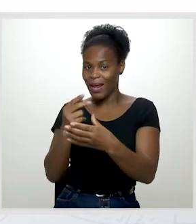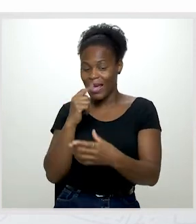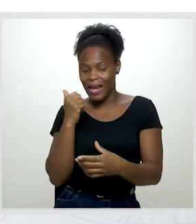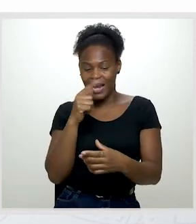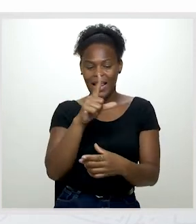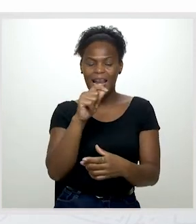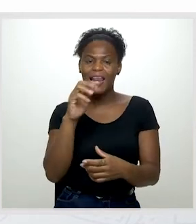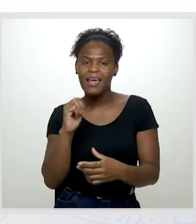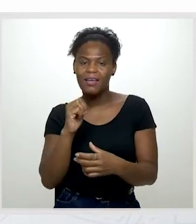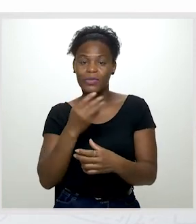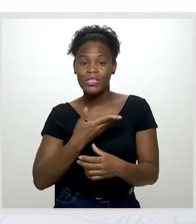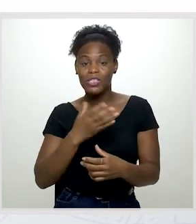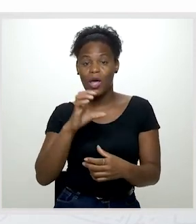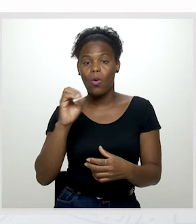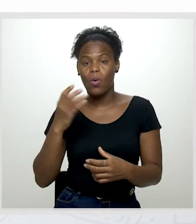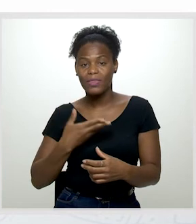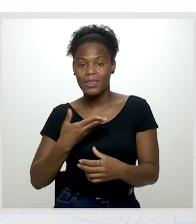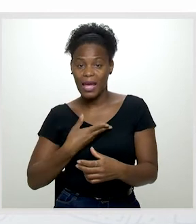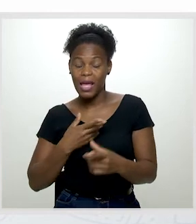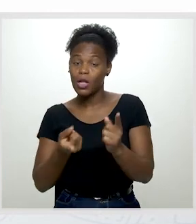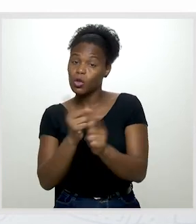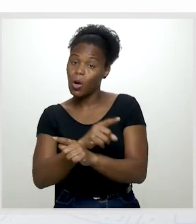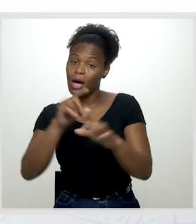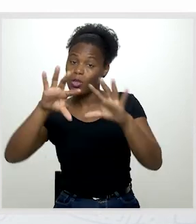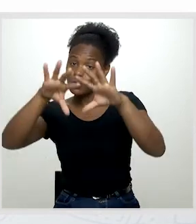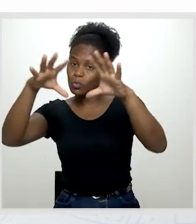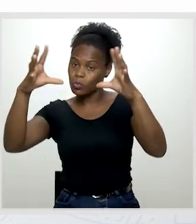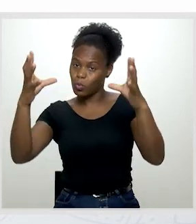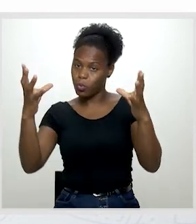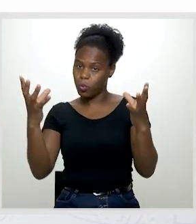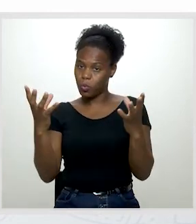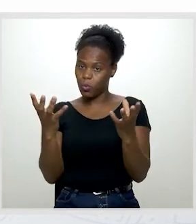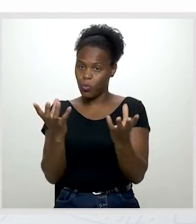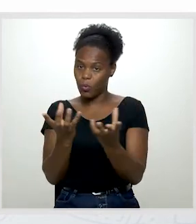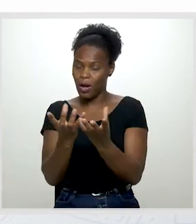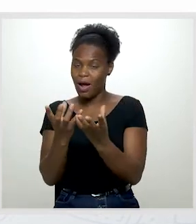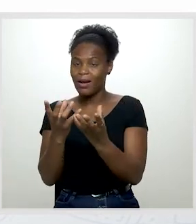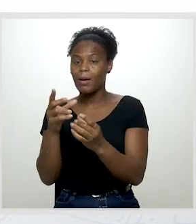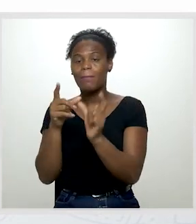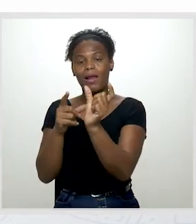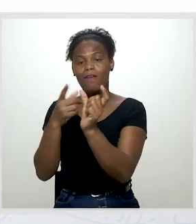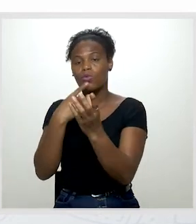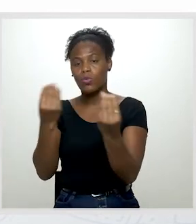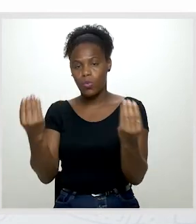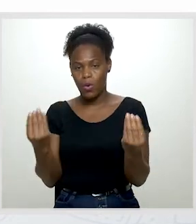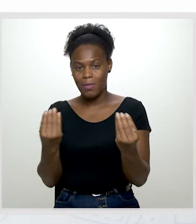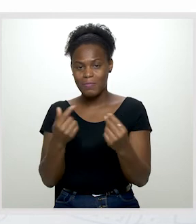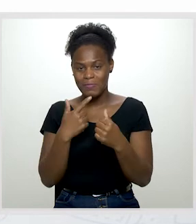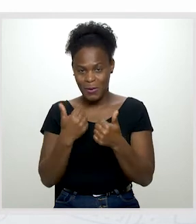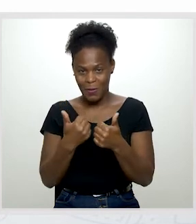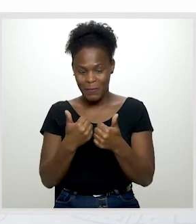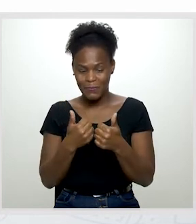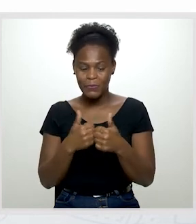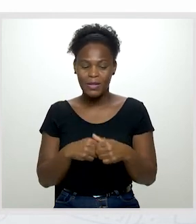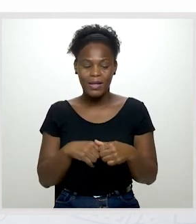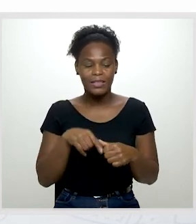les, qui remplace les citrouilles, qui est un mot au pluriel. C'est bon? Très bien. Alors